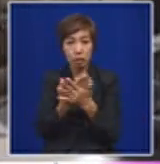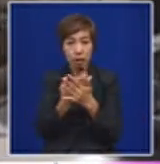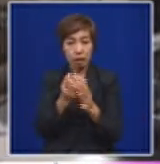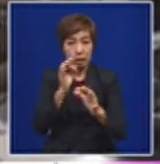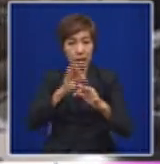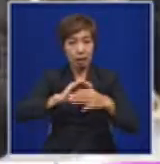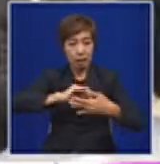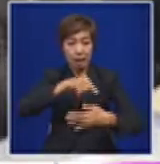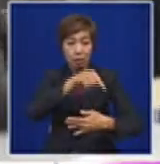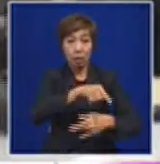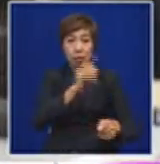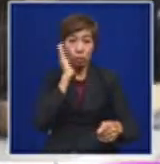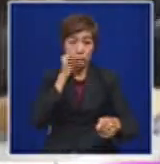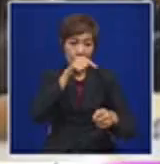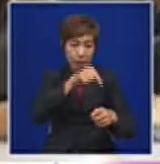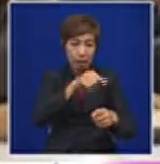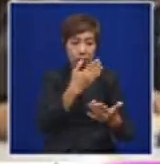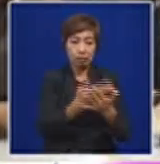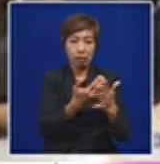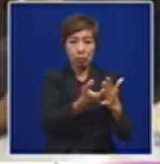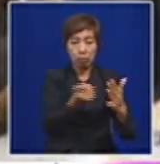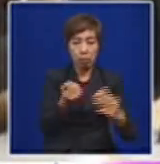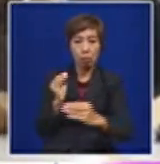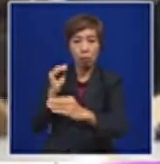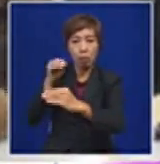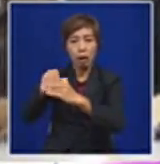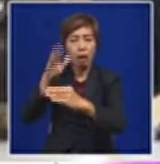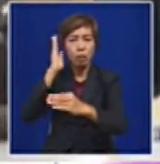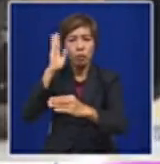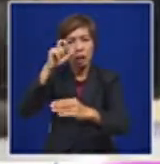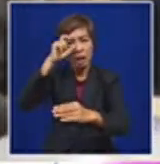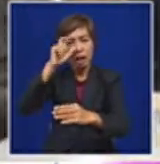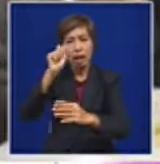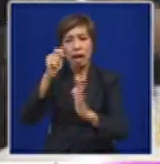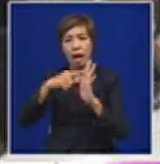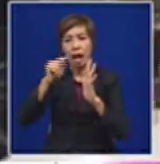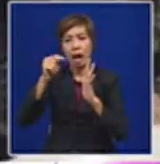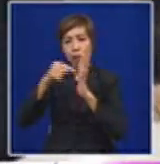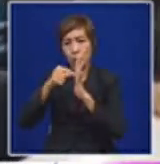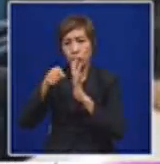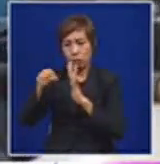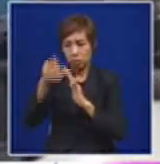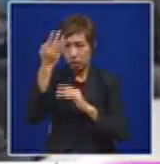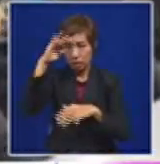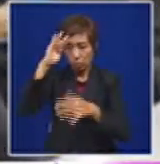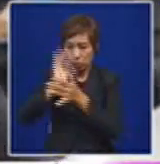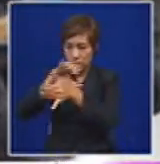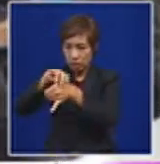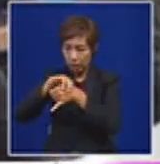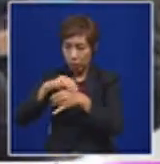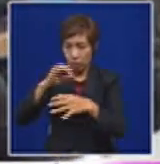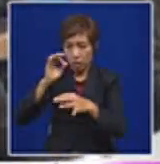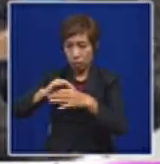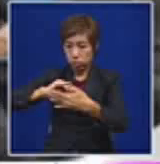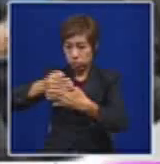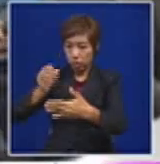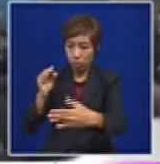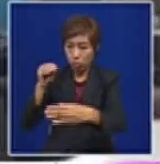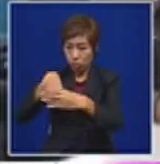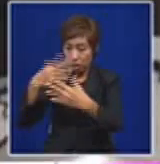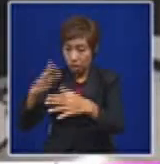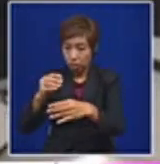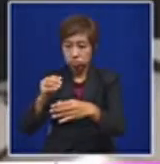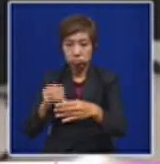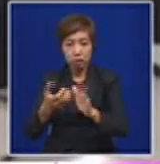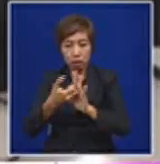ากบัญชีของผู้เสียชีวิตเข้าบัญชีของนายอาตูผู้ต้องหาในคดีว่ามีการโอนต่อไปยังบัญชีของบุคคลอื่นหรือว่ามีผู้